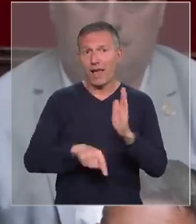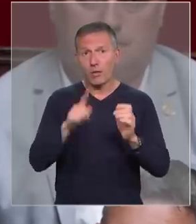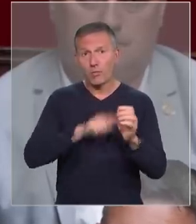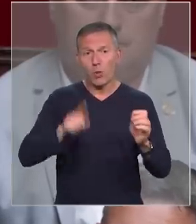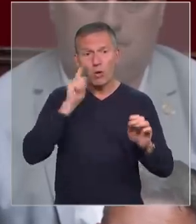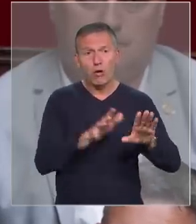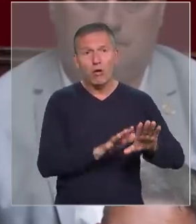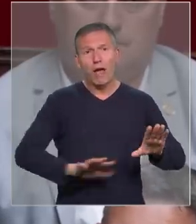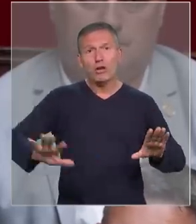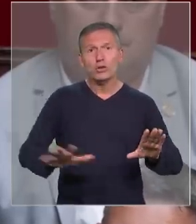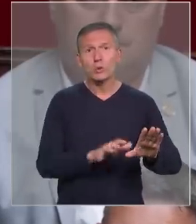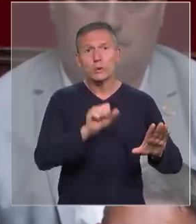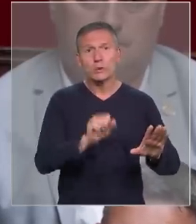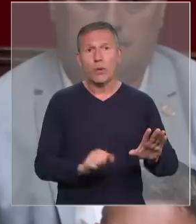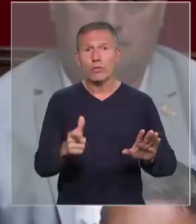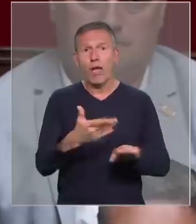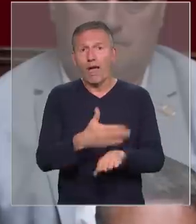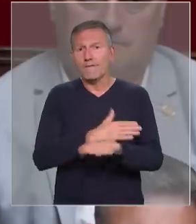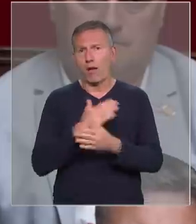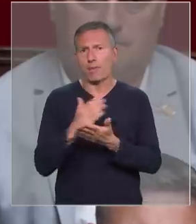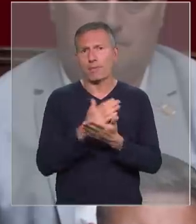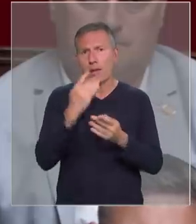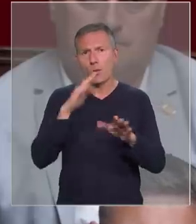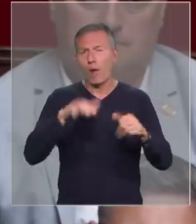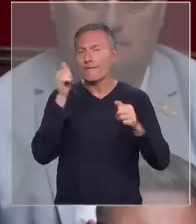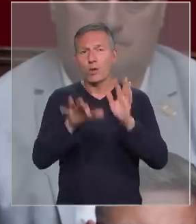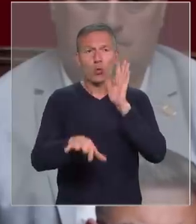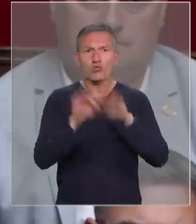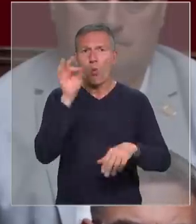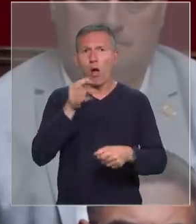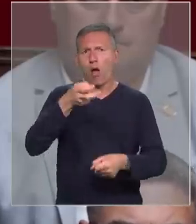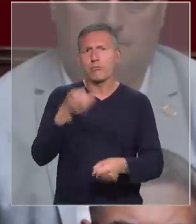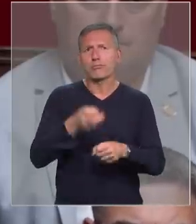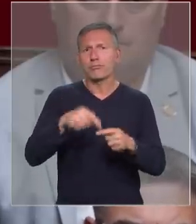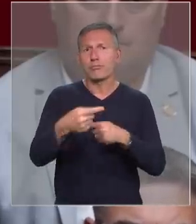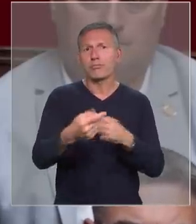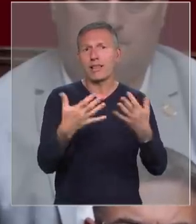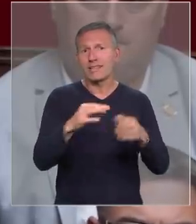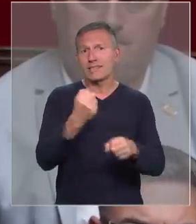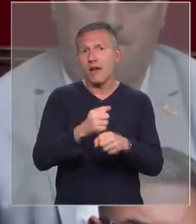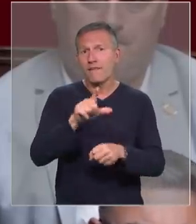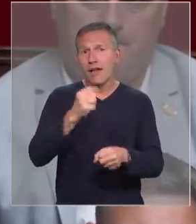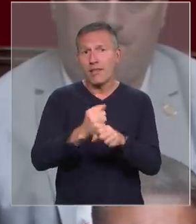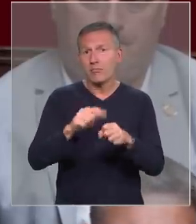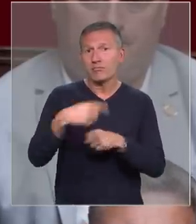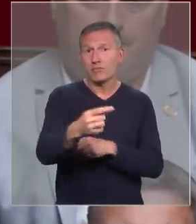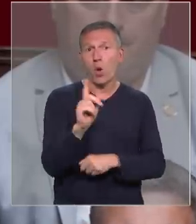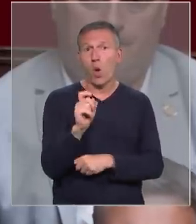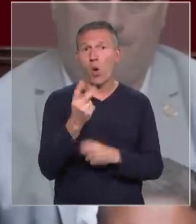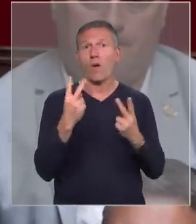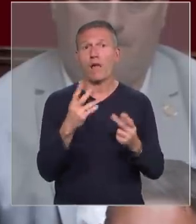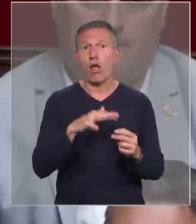méditerranéenne. Anticiper permettra de ne pas être confronté à des choix très violents d'ici 10 ou 20 ans. L'eau est un bien commun